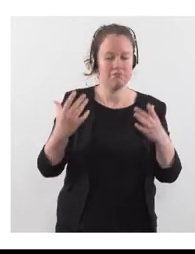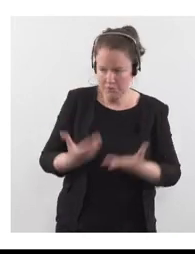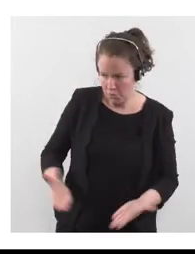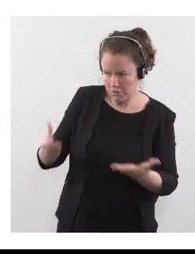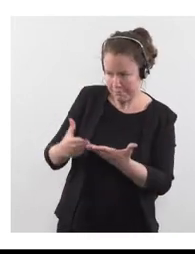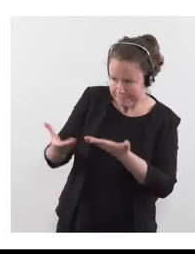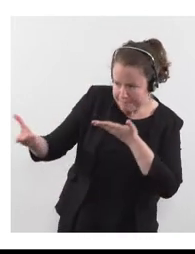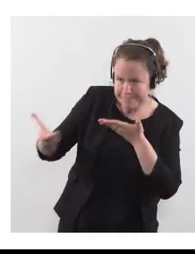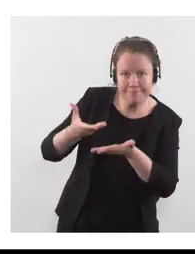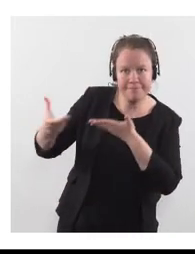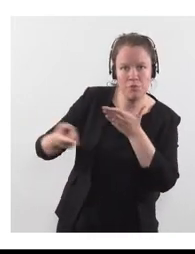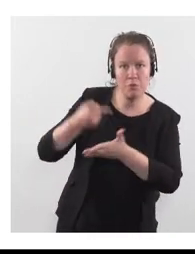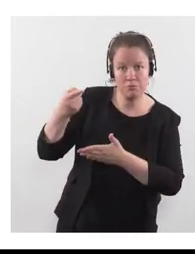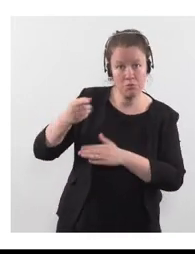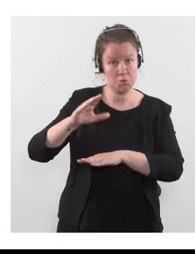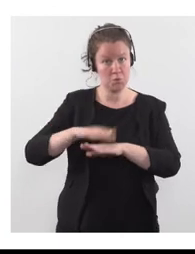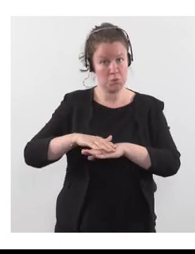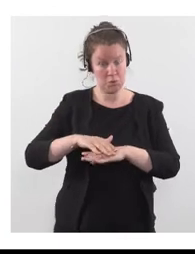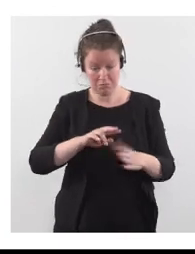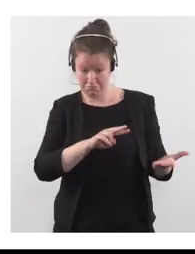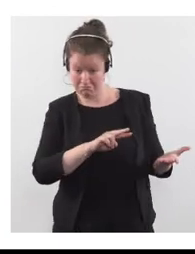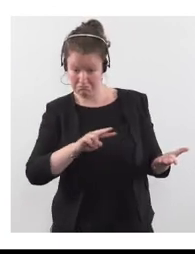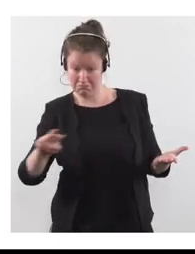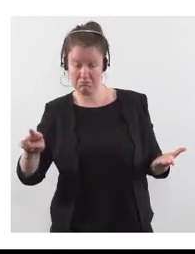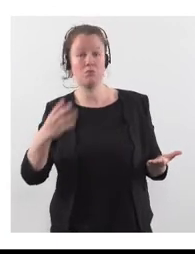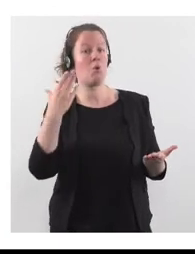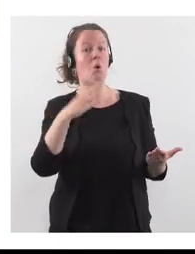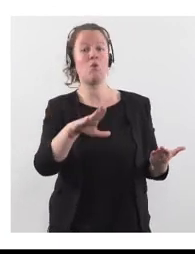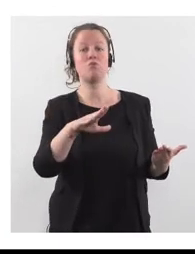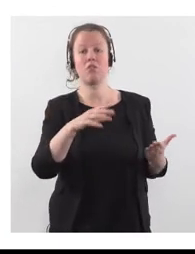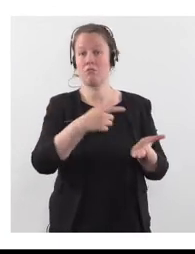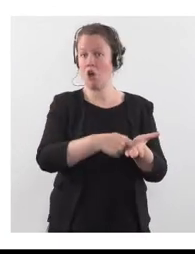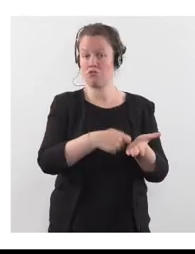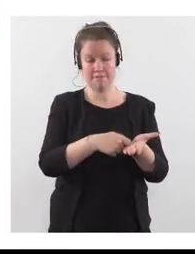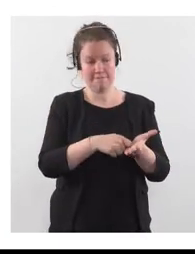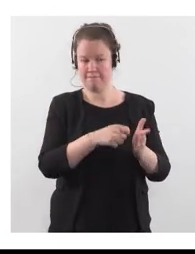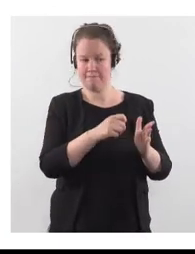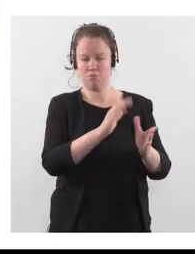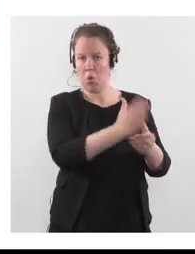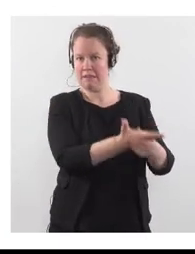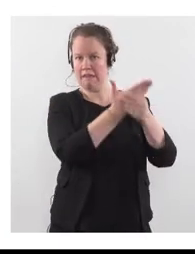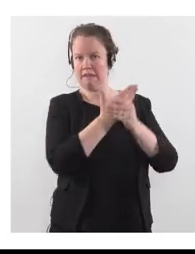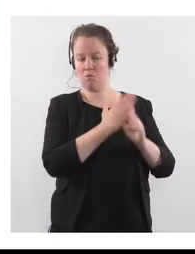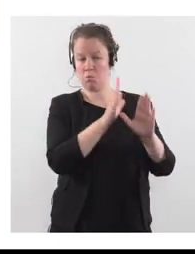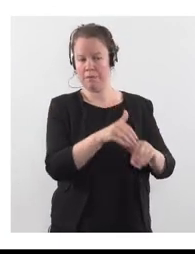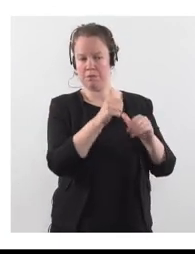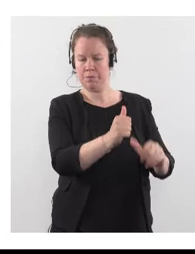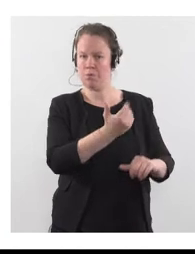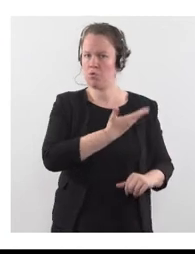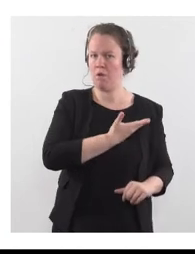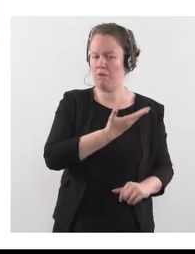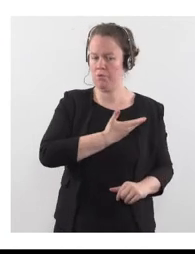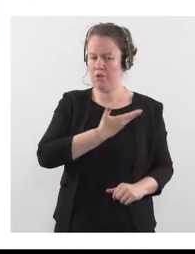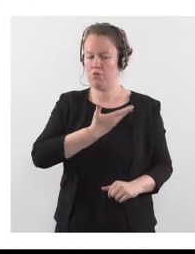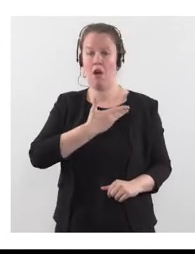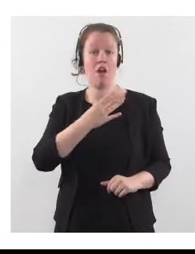que nous avons continué à recevoir des plaintes provenant d'autres, par rapport à d'autres banques. Et certaines banques avaient des